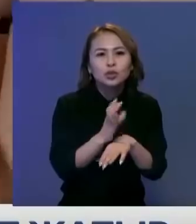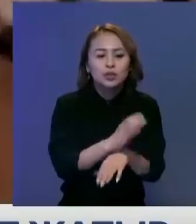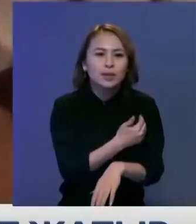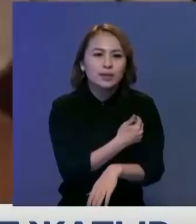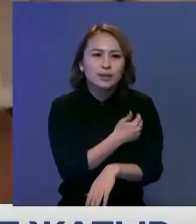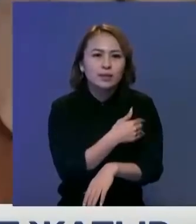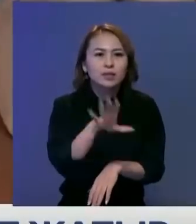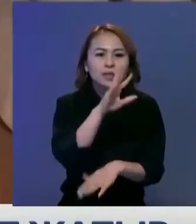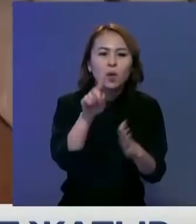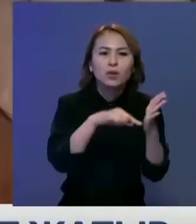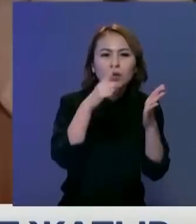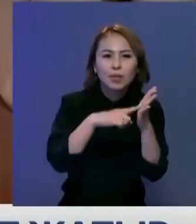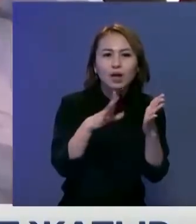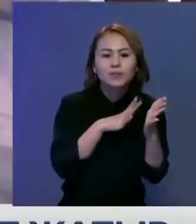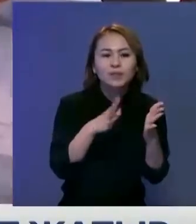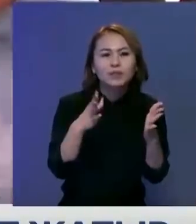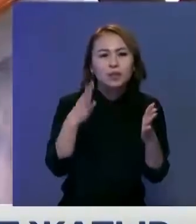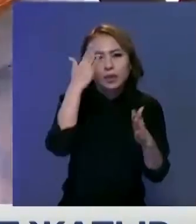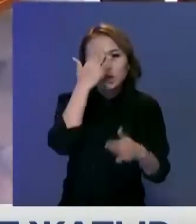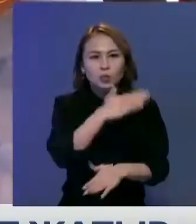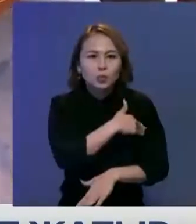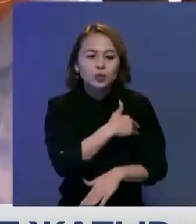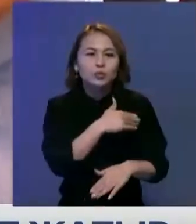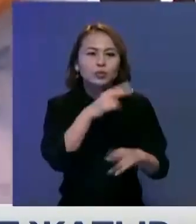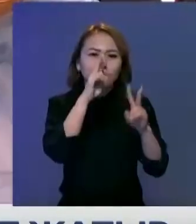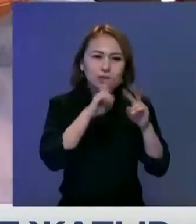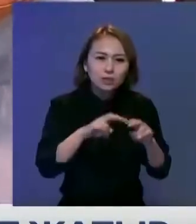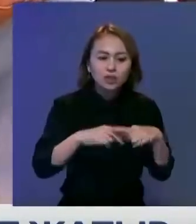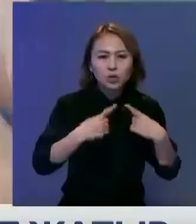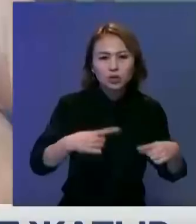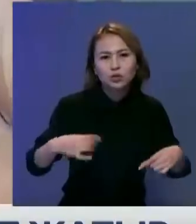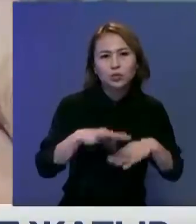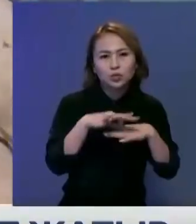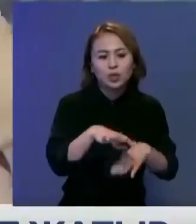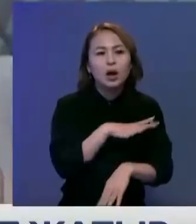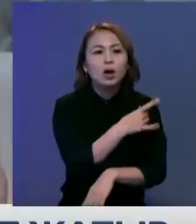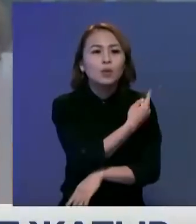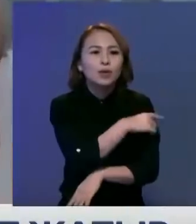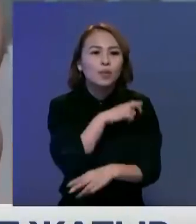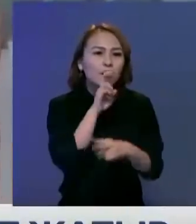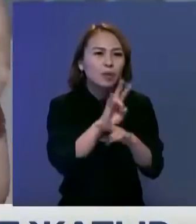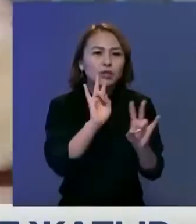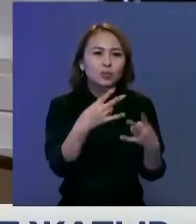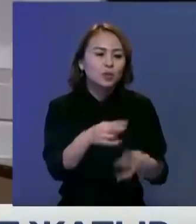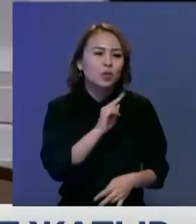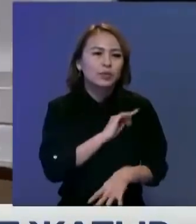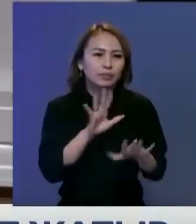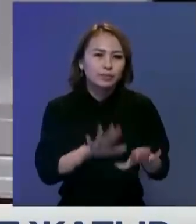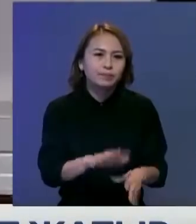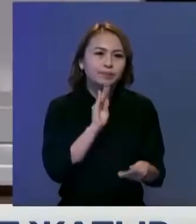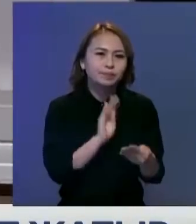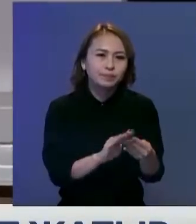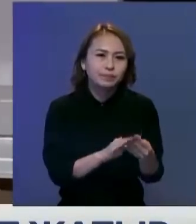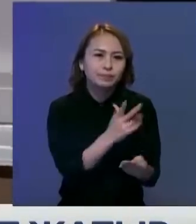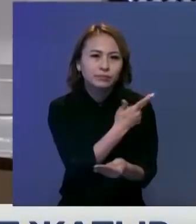күшеткісі келгендерден сауалына мағылып, дене қызуын өлші өсінді тесті шараларды жүргіздіп. Ауруқанаға бармаяқ жұмыс орнының